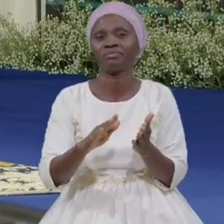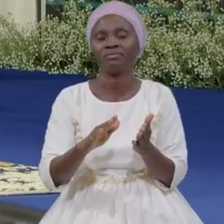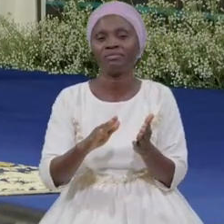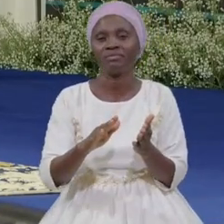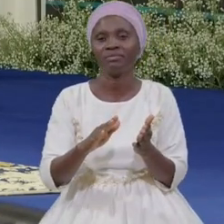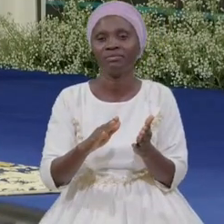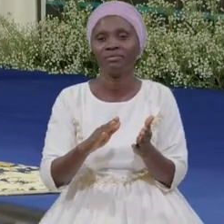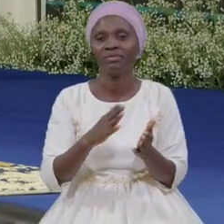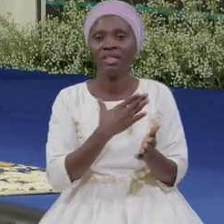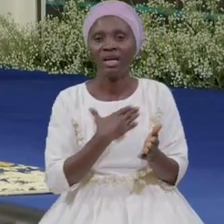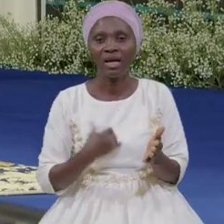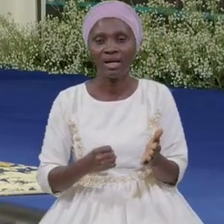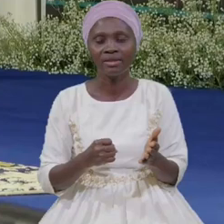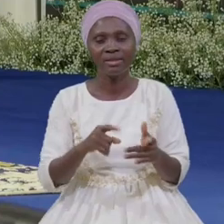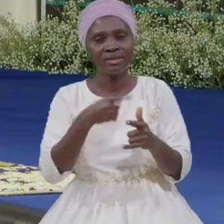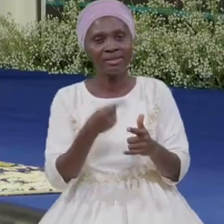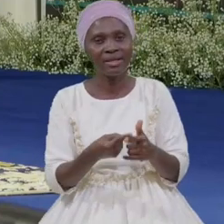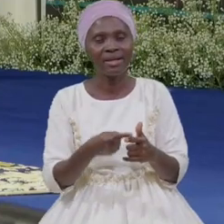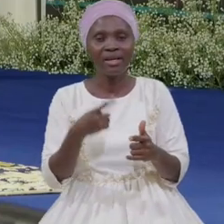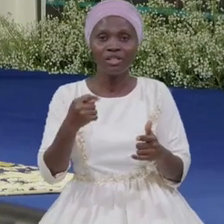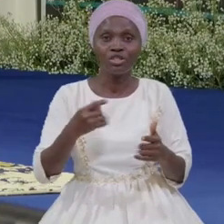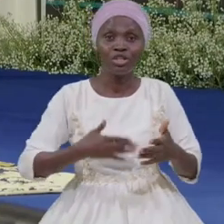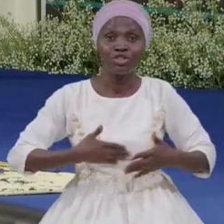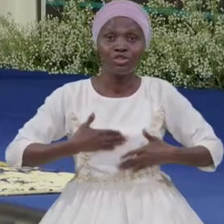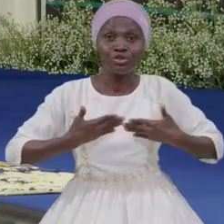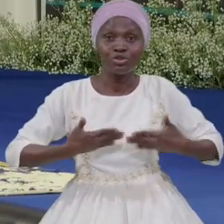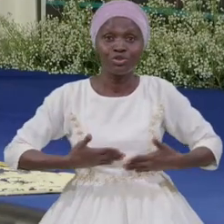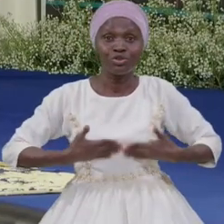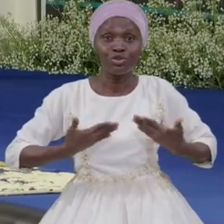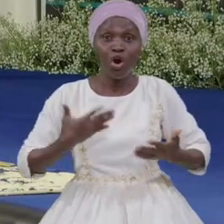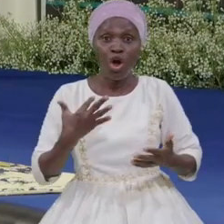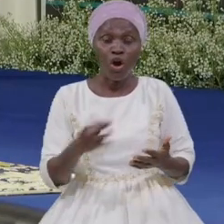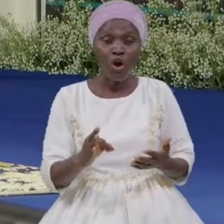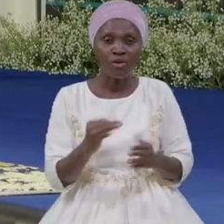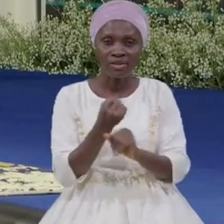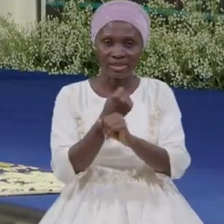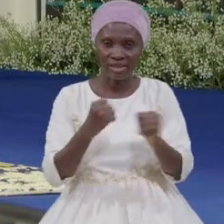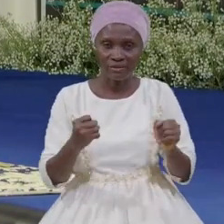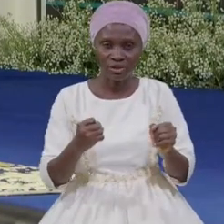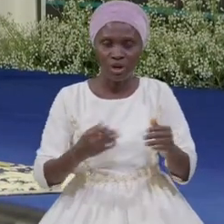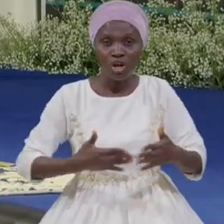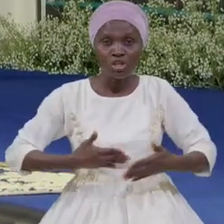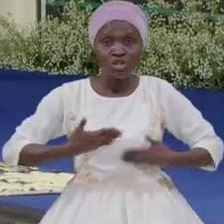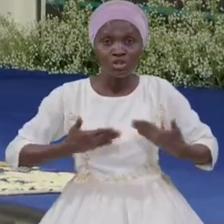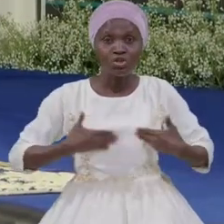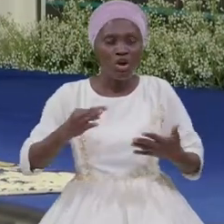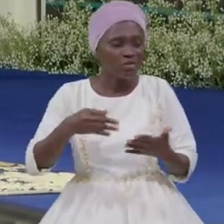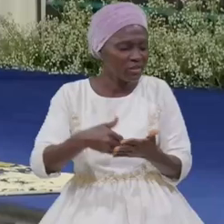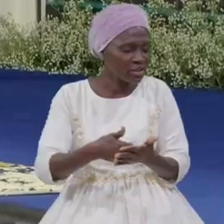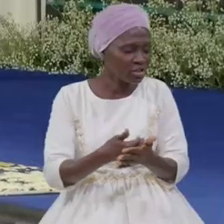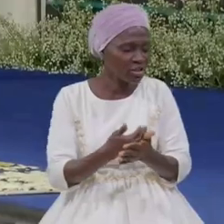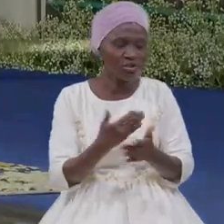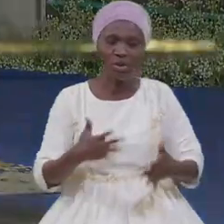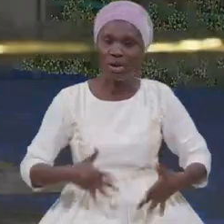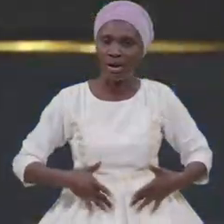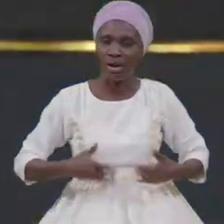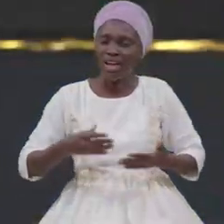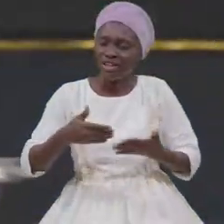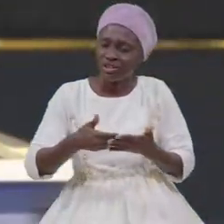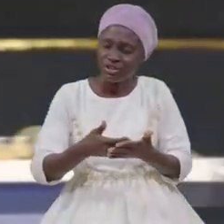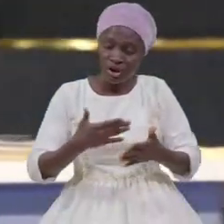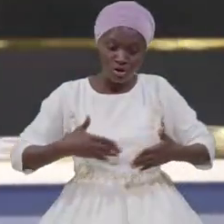Et tu as la joie du salut. La joie d'une nouvelle vie, la joie